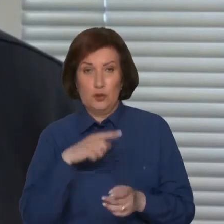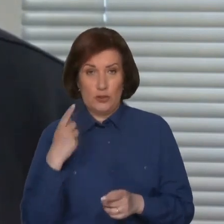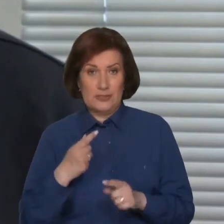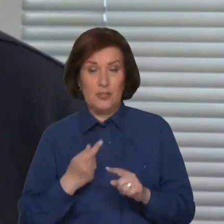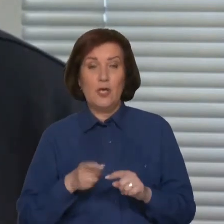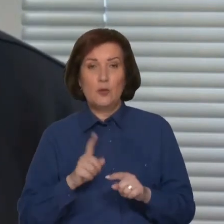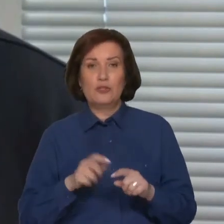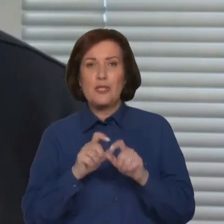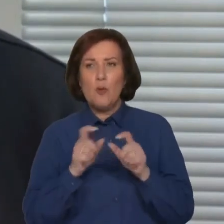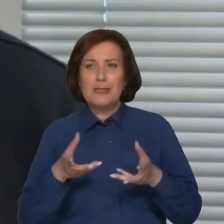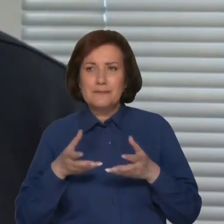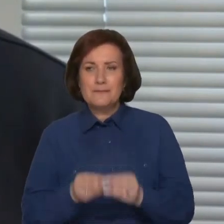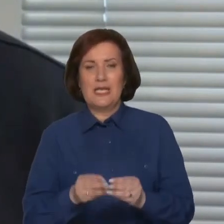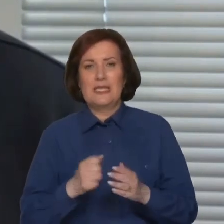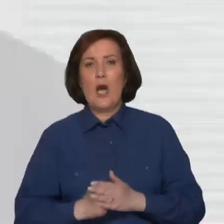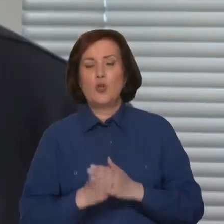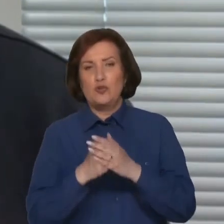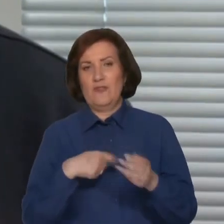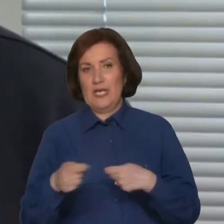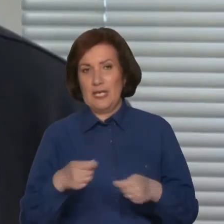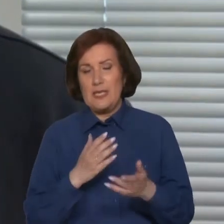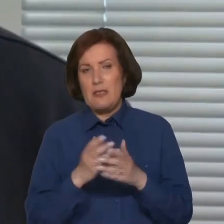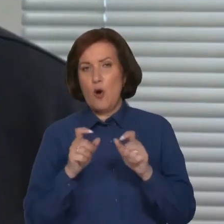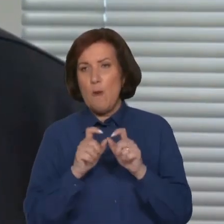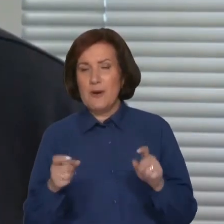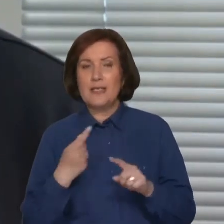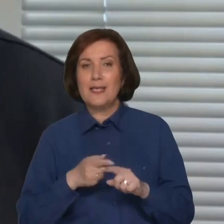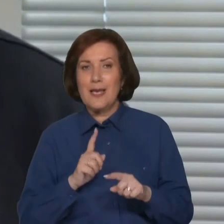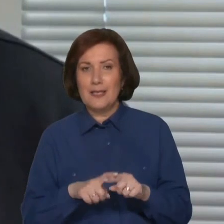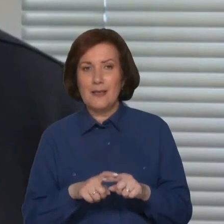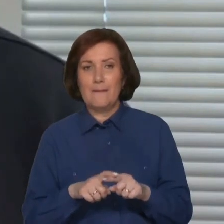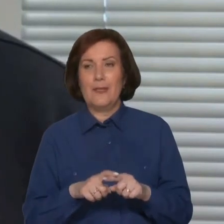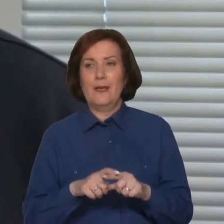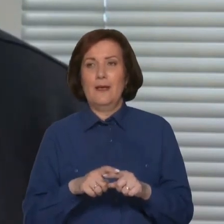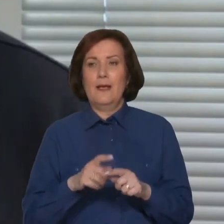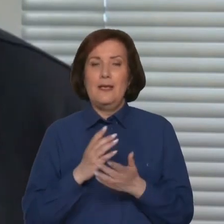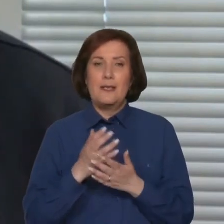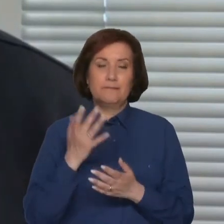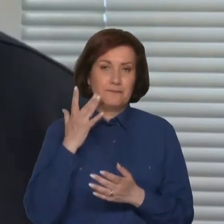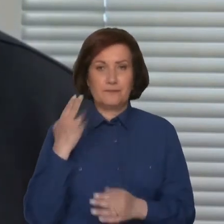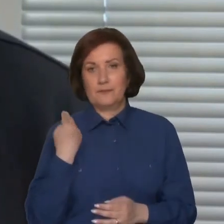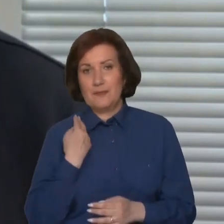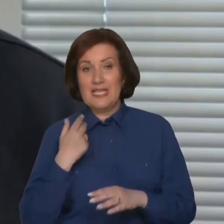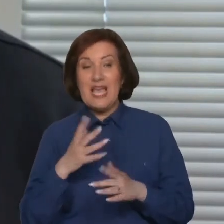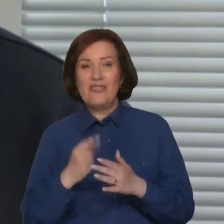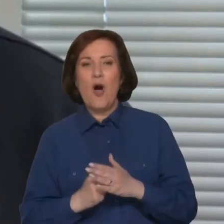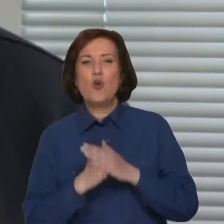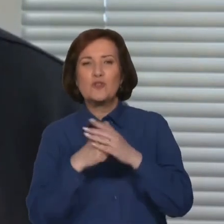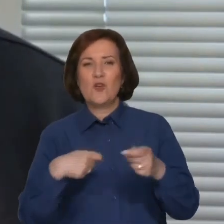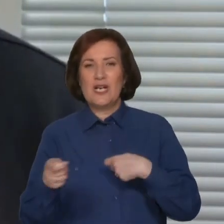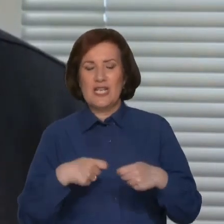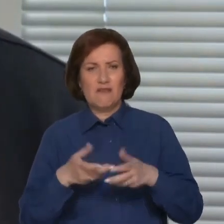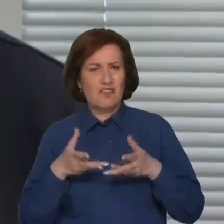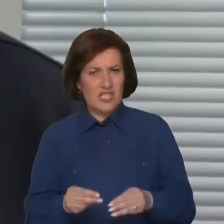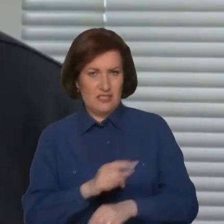компанії чиниться тиск на їх основних ринках. Є компанії, які з Сполучених Штатів і з Британії, де на їх основному ринку